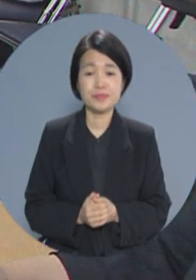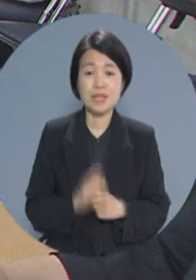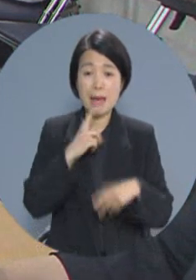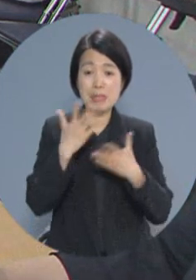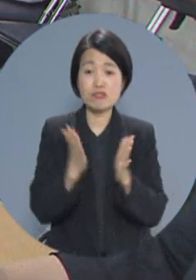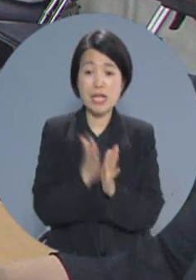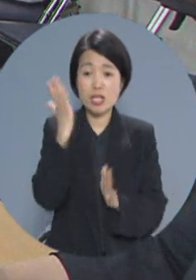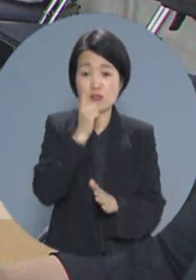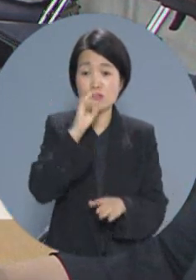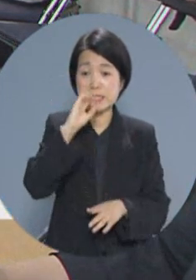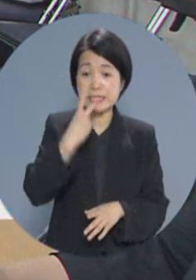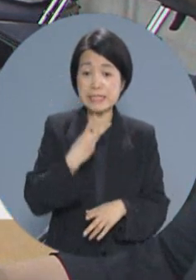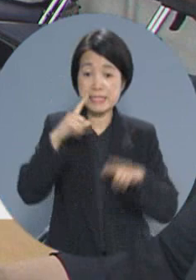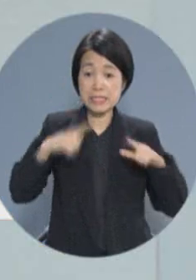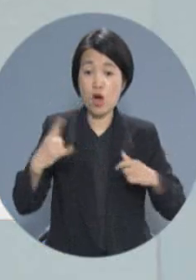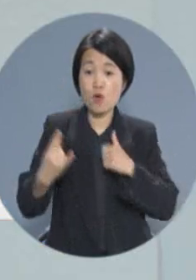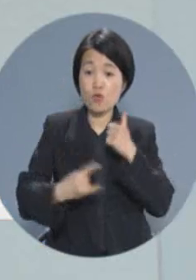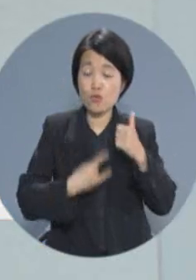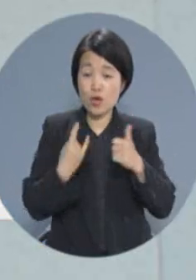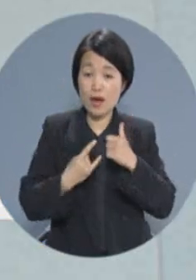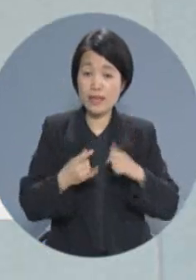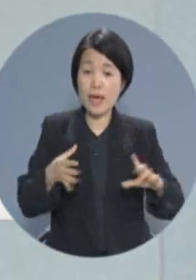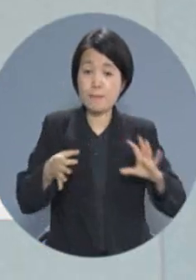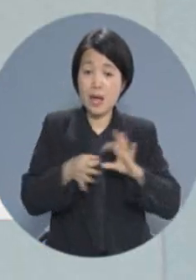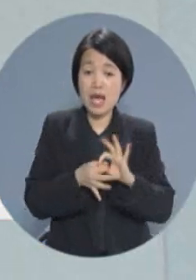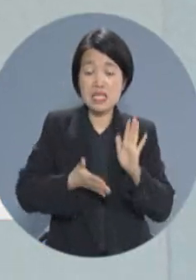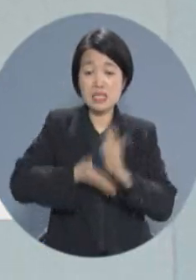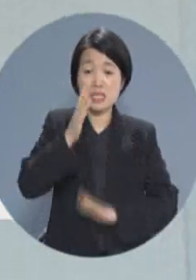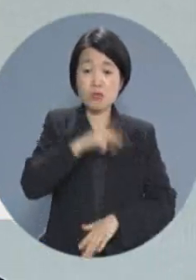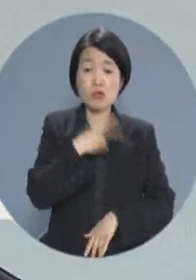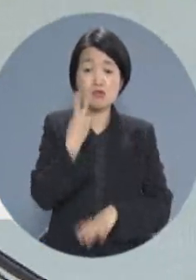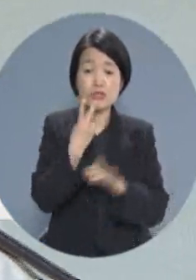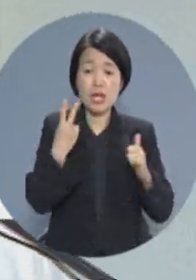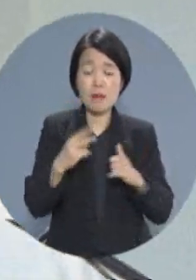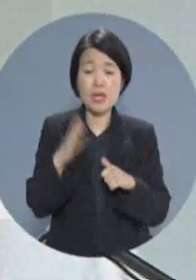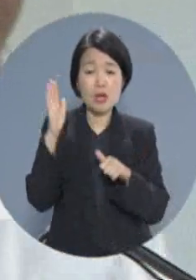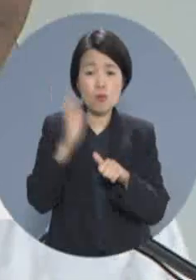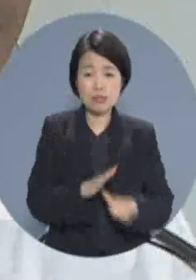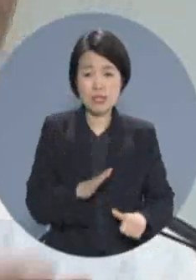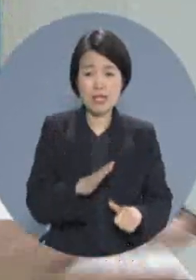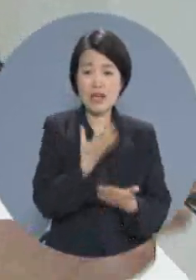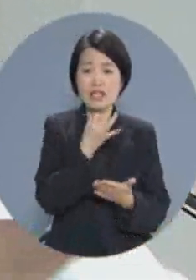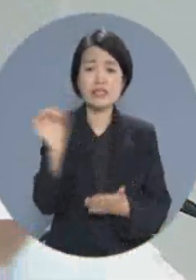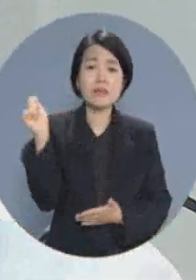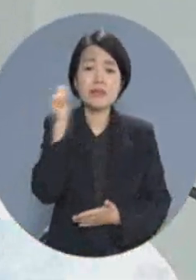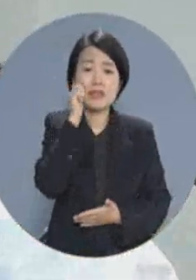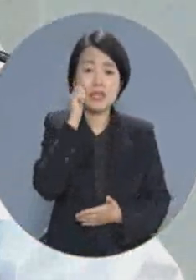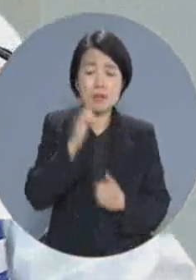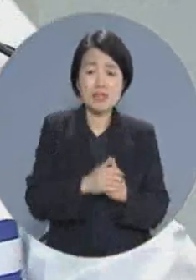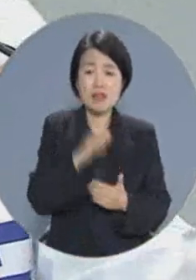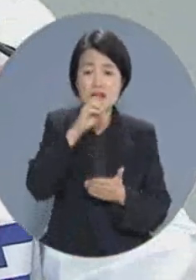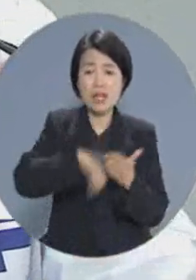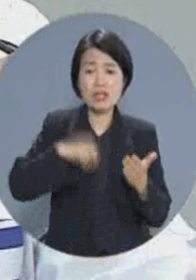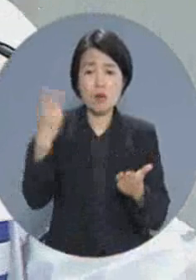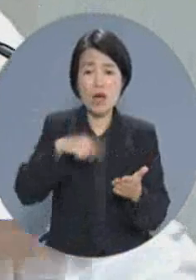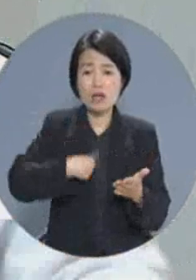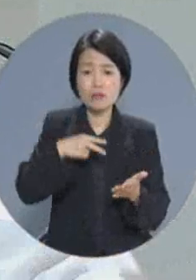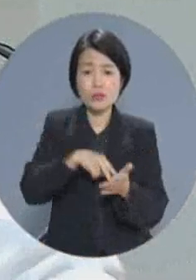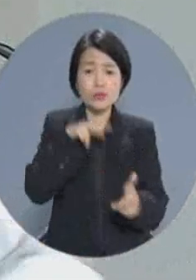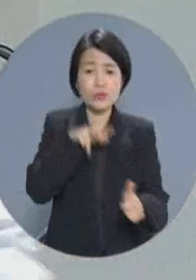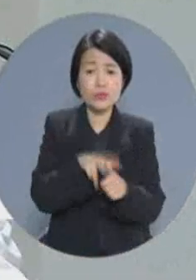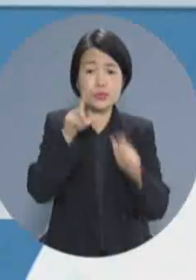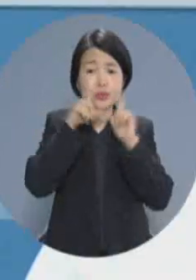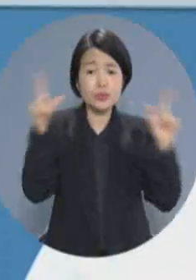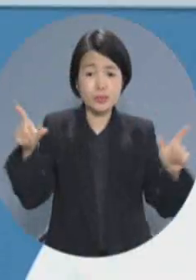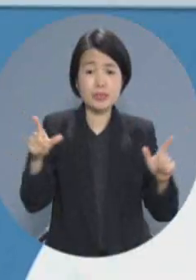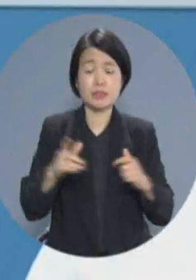민주당 여수 을 지역위원회에 소속된 현역 시의원 2명이 공천 배제를 받아들일 수 없다며 탈당과 무소속 출마를